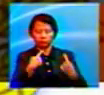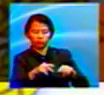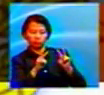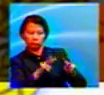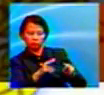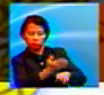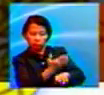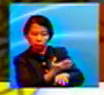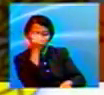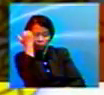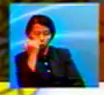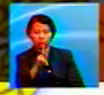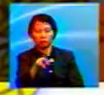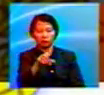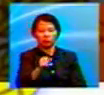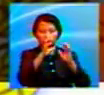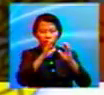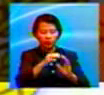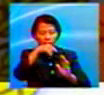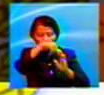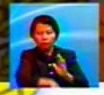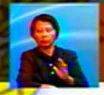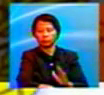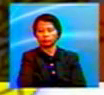mengikuti perkembangan kes itu secara terperinci.